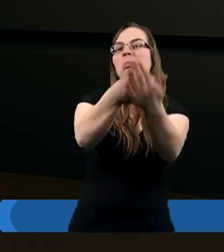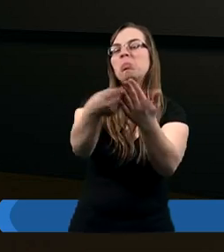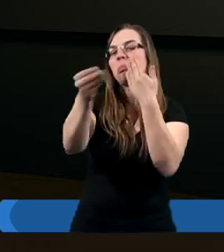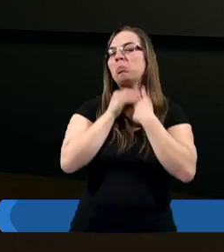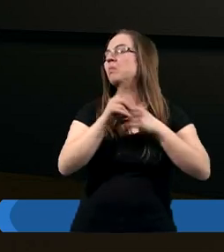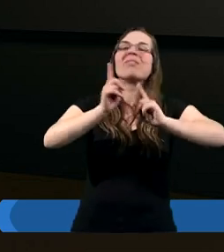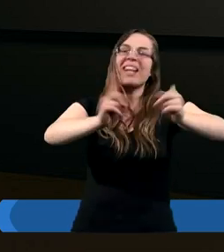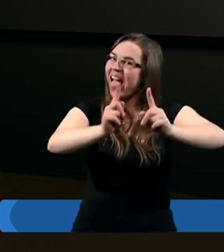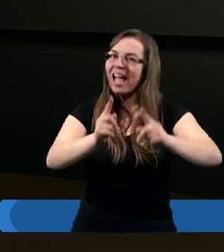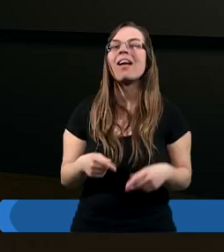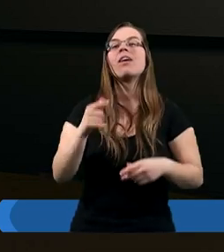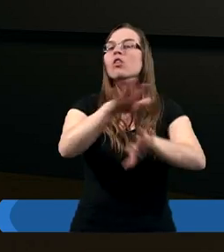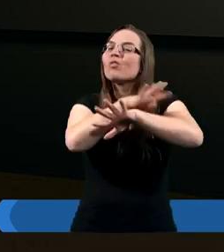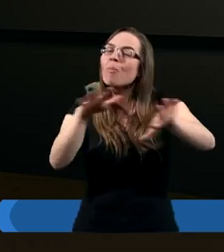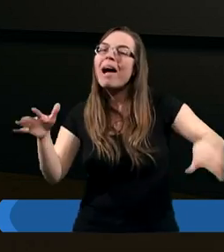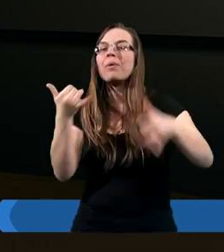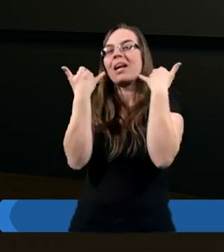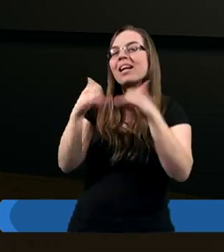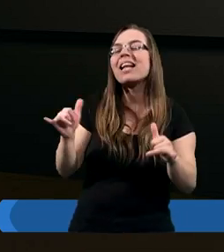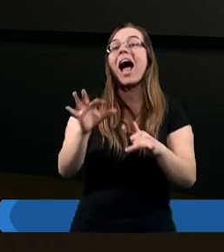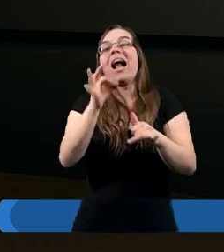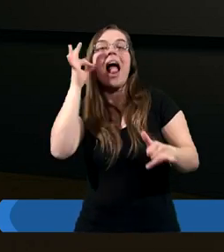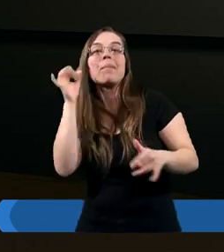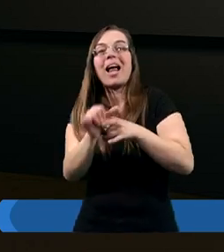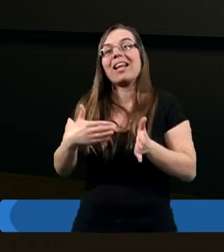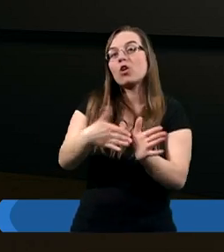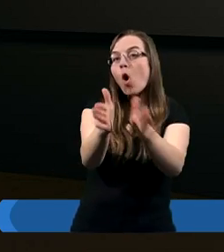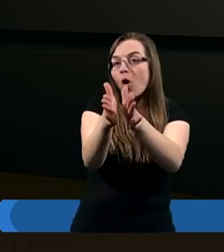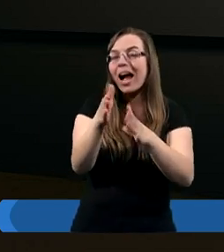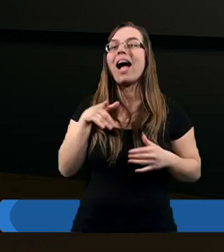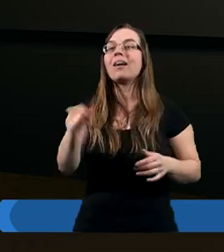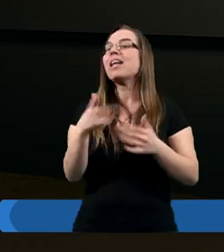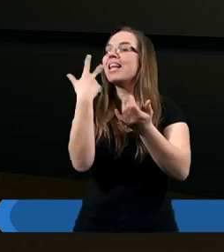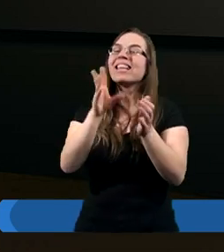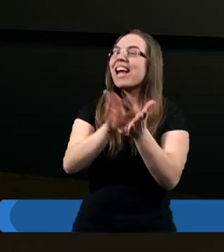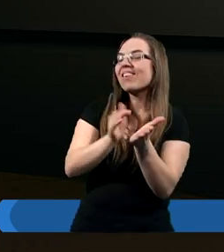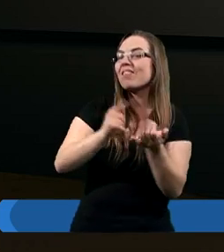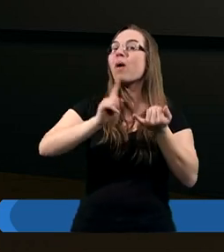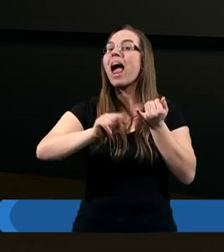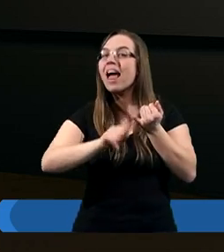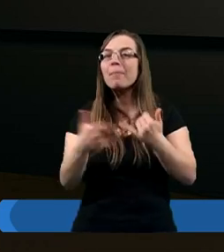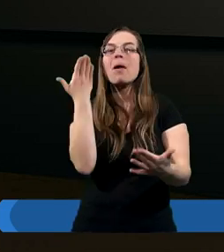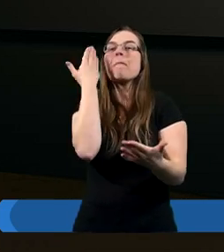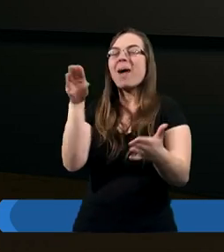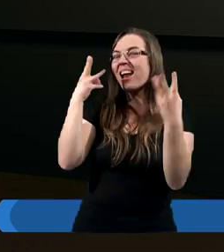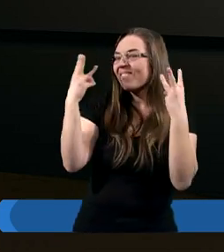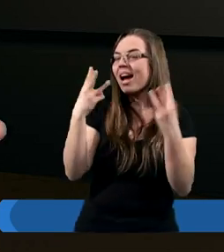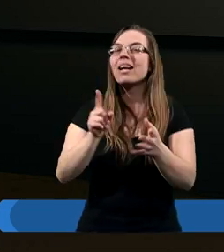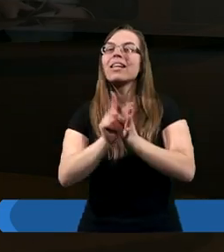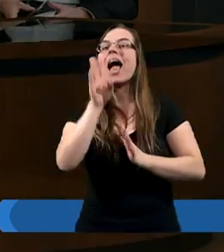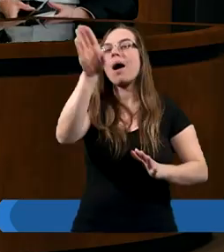Jest zupełnie inna, lepsza droga. I to też jest niezwykły element, bardzo praktyczny życia dla